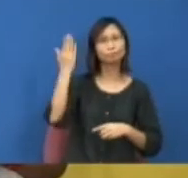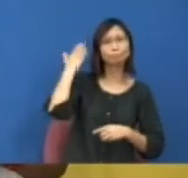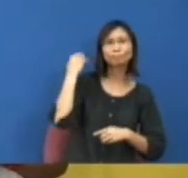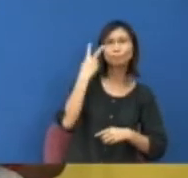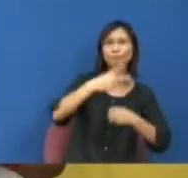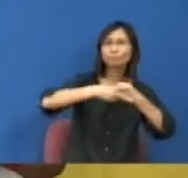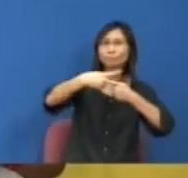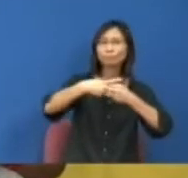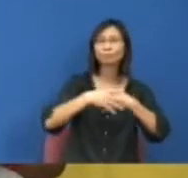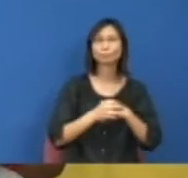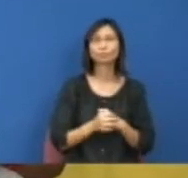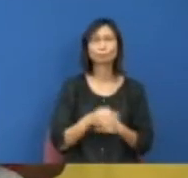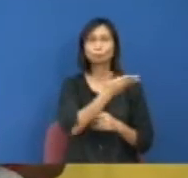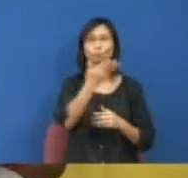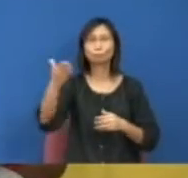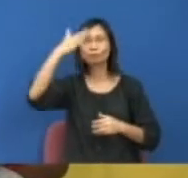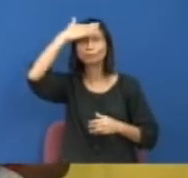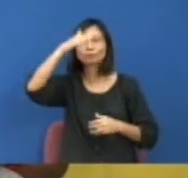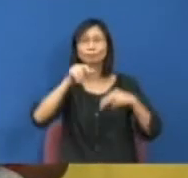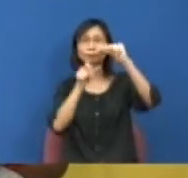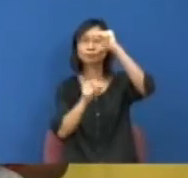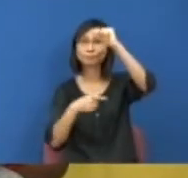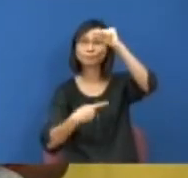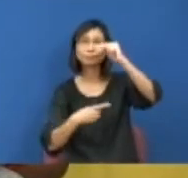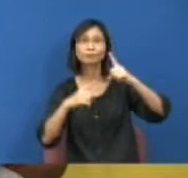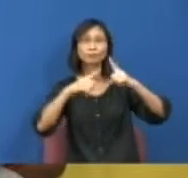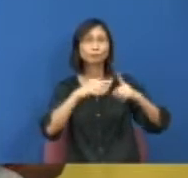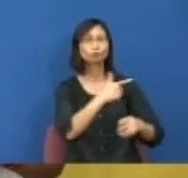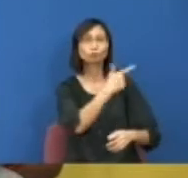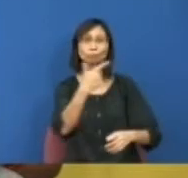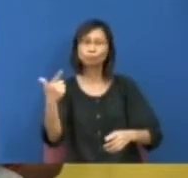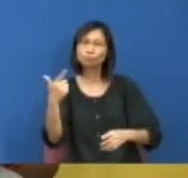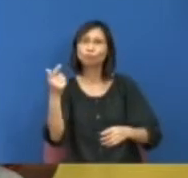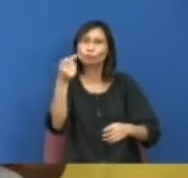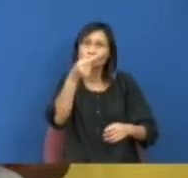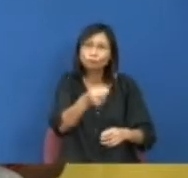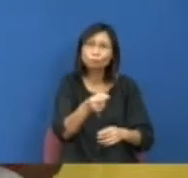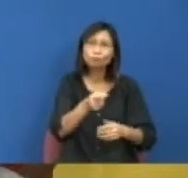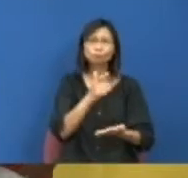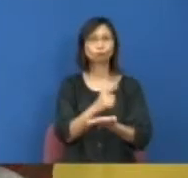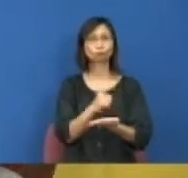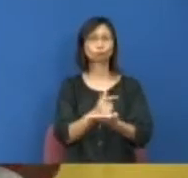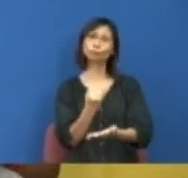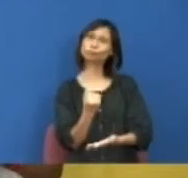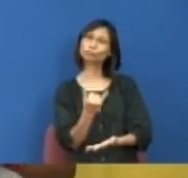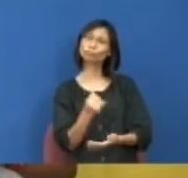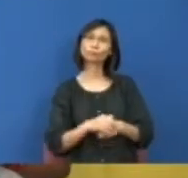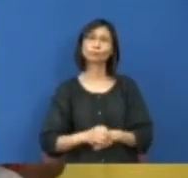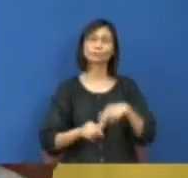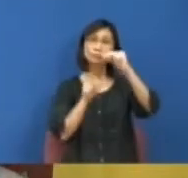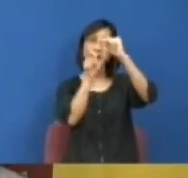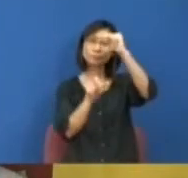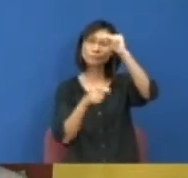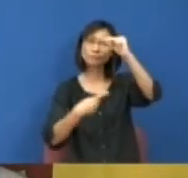邊觀眾都會明白到究竟七一人數多少其實係咪真係咁重要呢？又或者每一年七一本身嗰個政